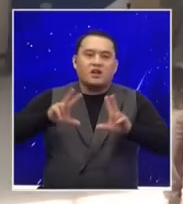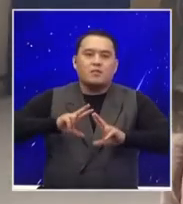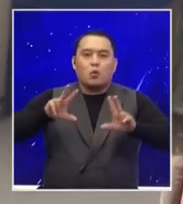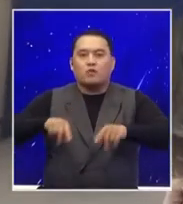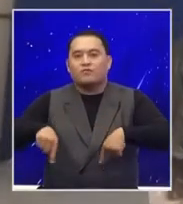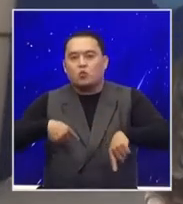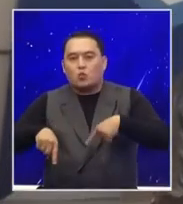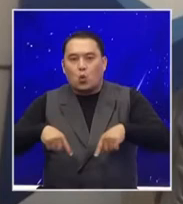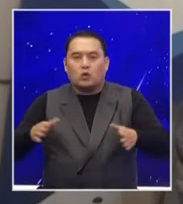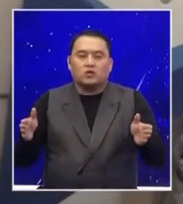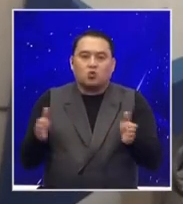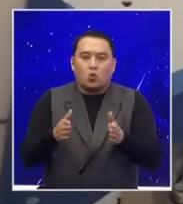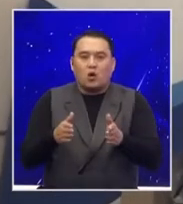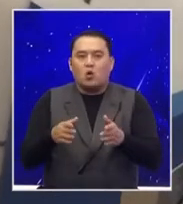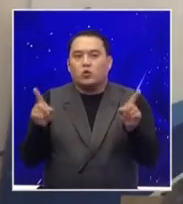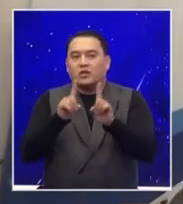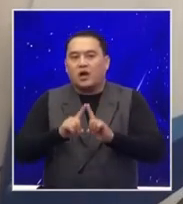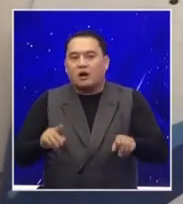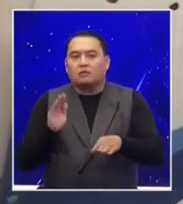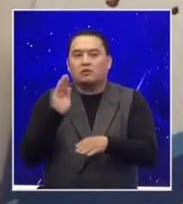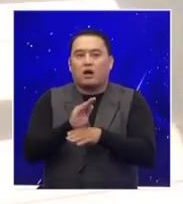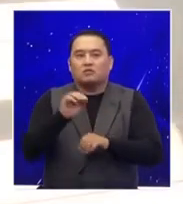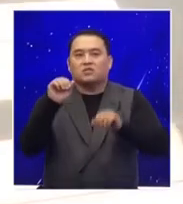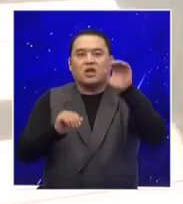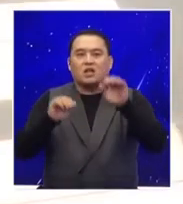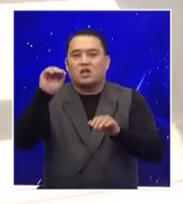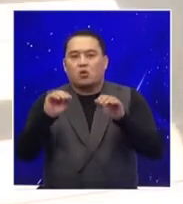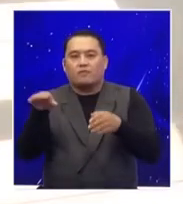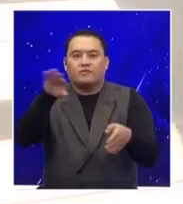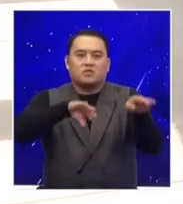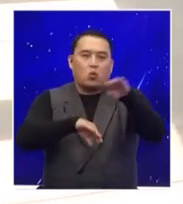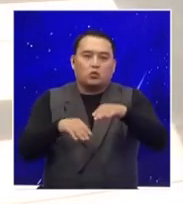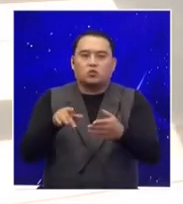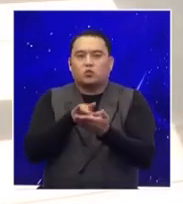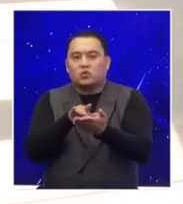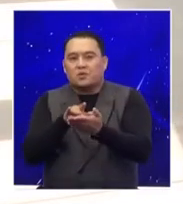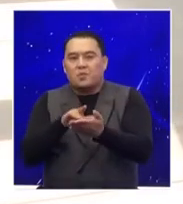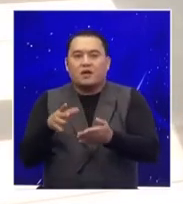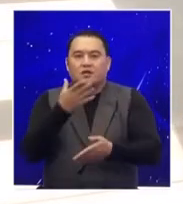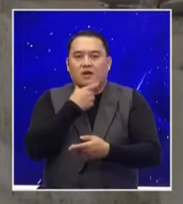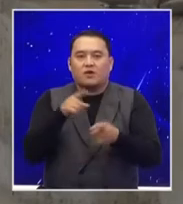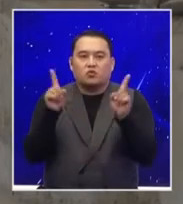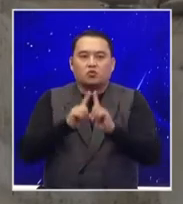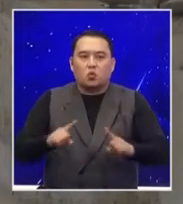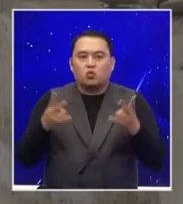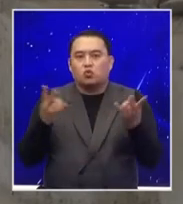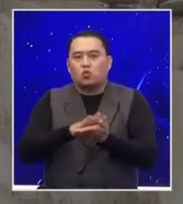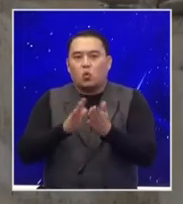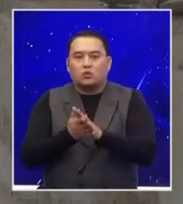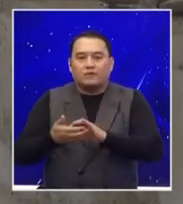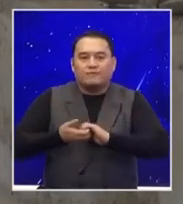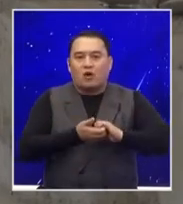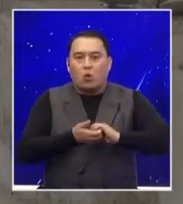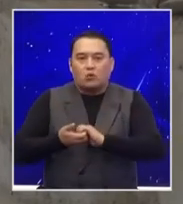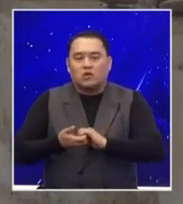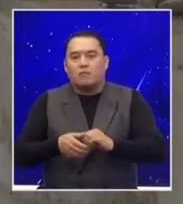и других игровых видов спорта. Уникальности добавляет скалодром для любителей спортивного туризма. В другой части здания создадут необходимые условия для единоборств,